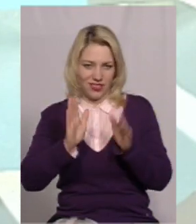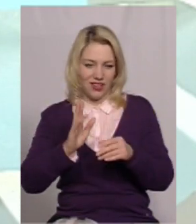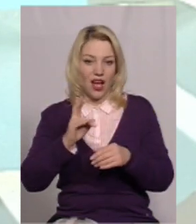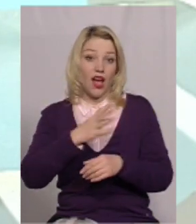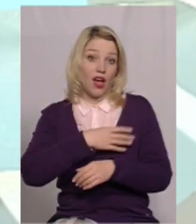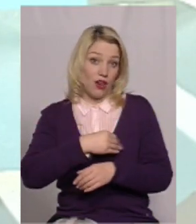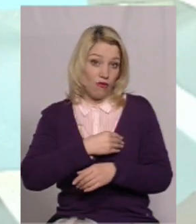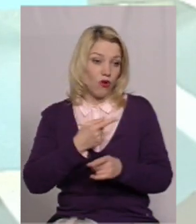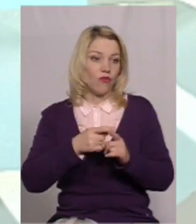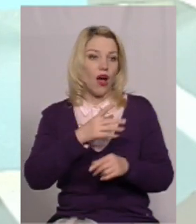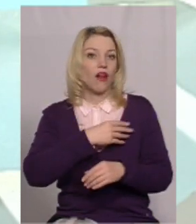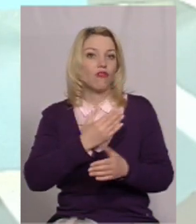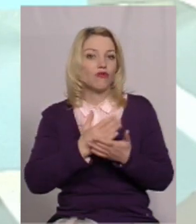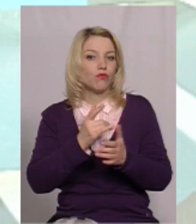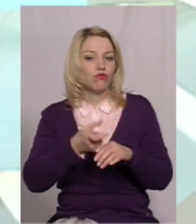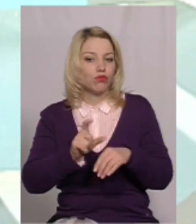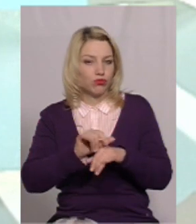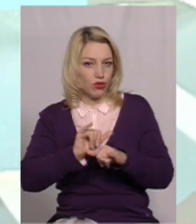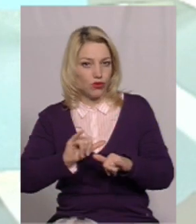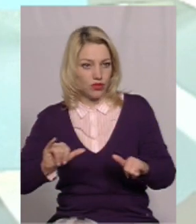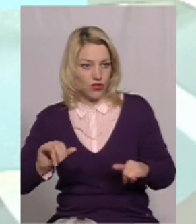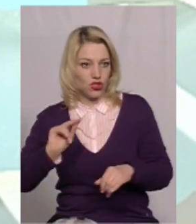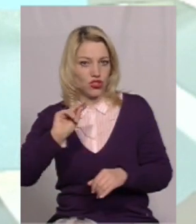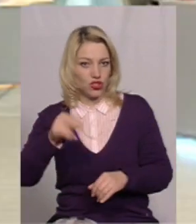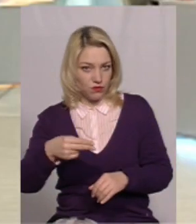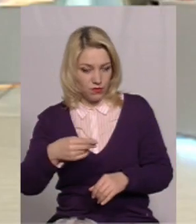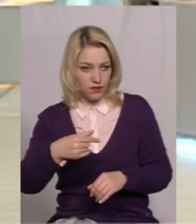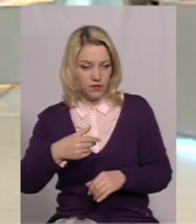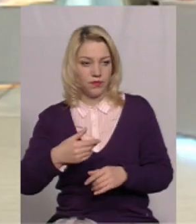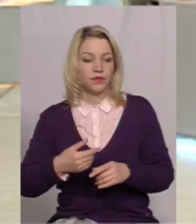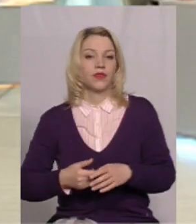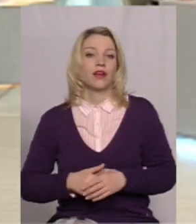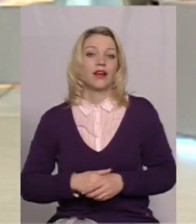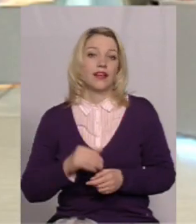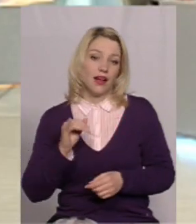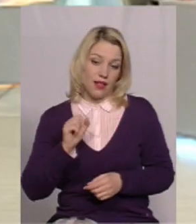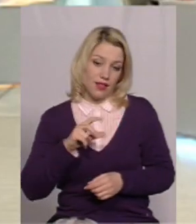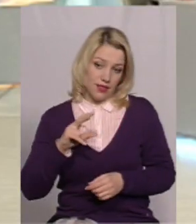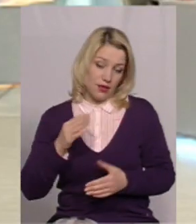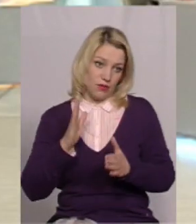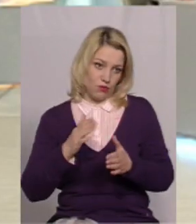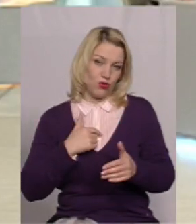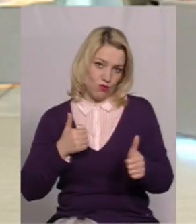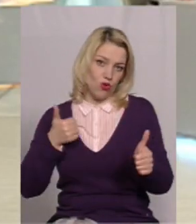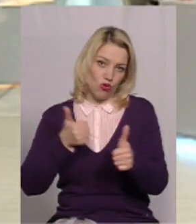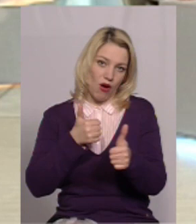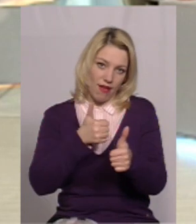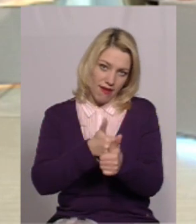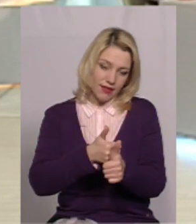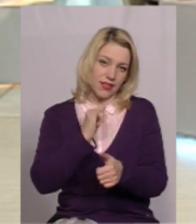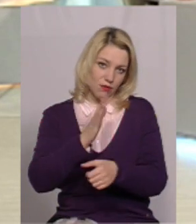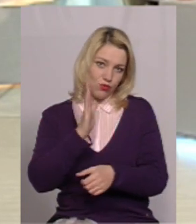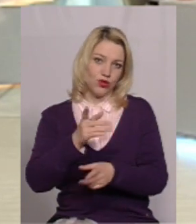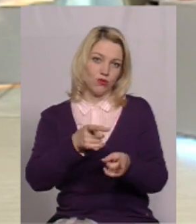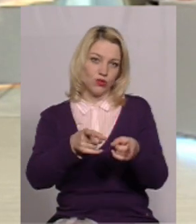Львова, який є значно розвиненіший в цій сфері. Ну, але ми будемо доганяти і будемо їх